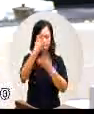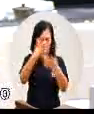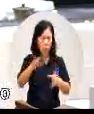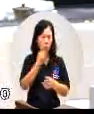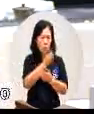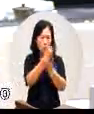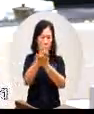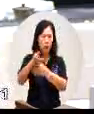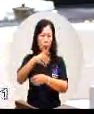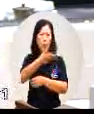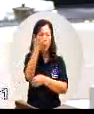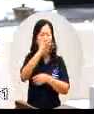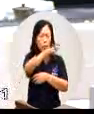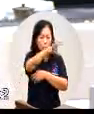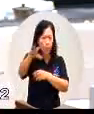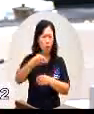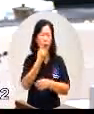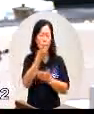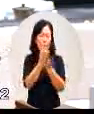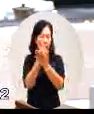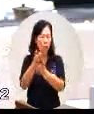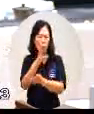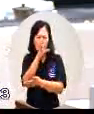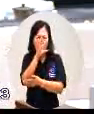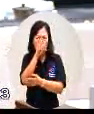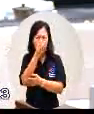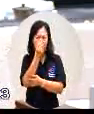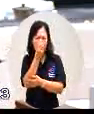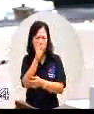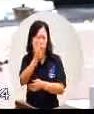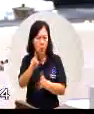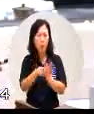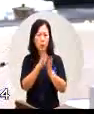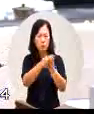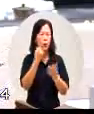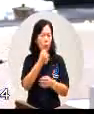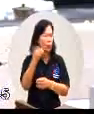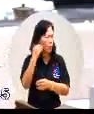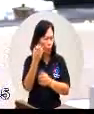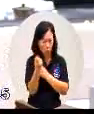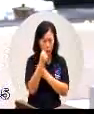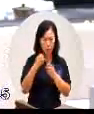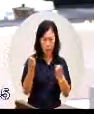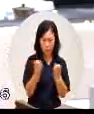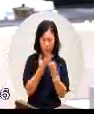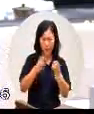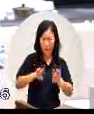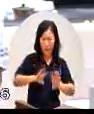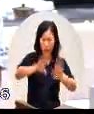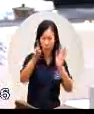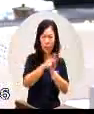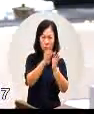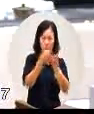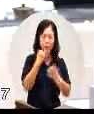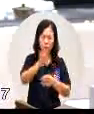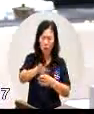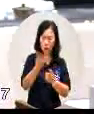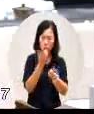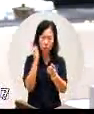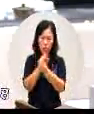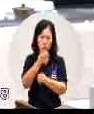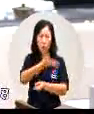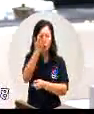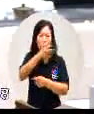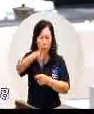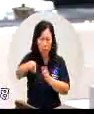常的仰慕。所以我想，哪好要开发为吼风景区，它主要的是从我们的莲